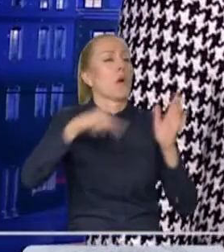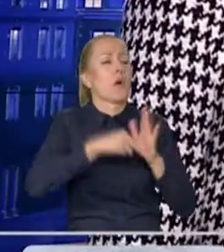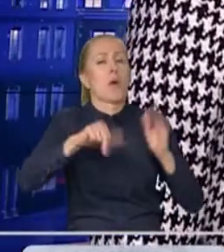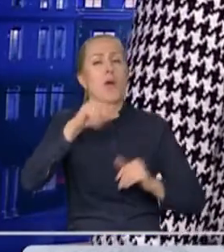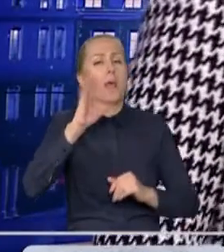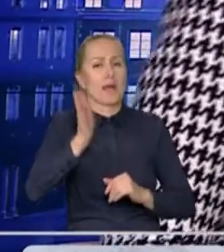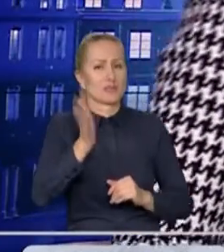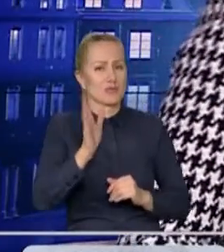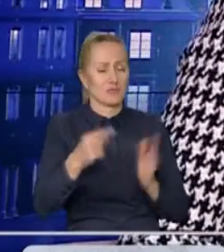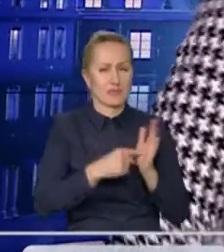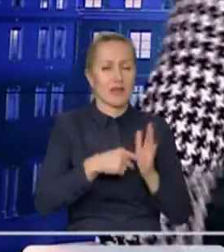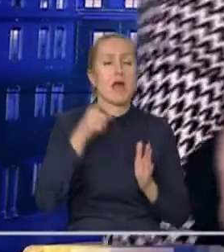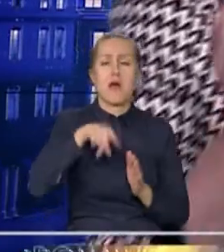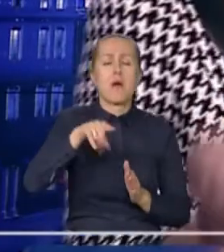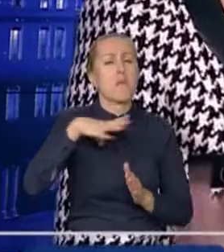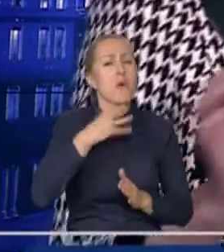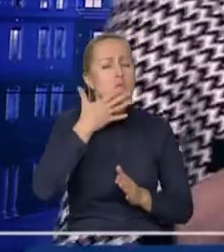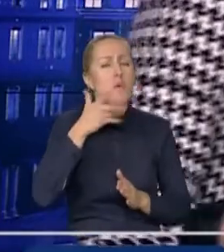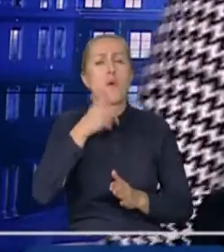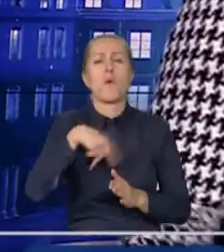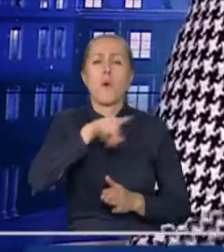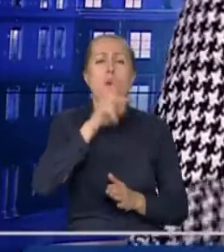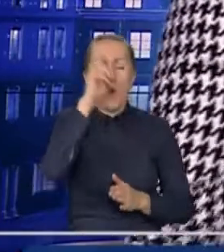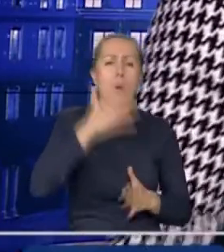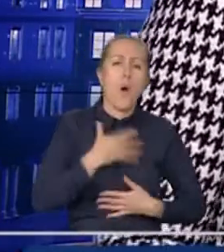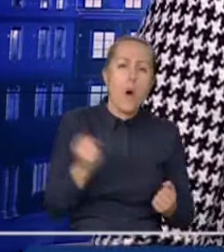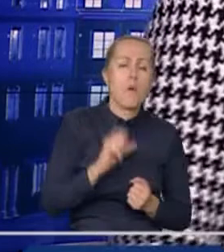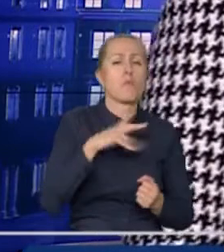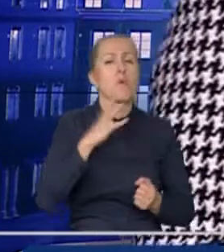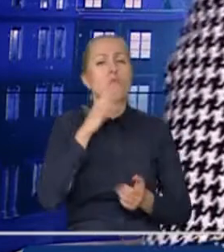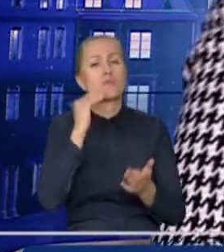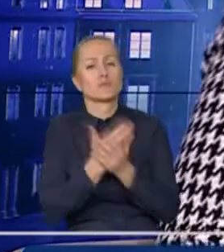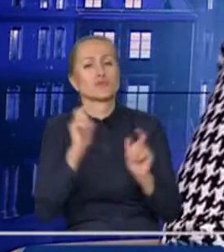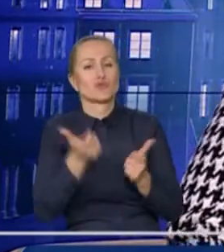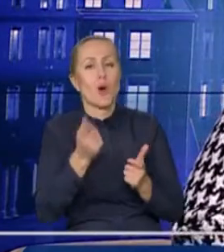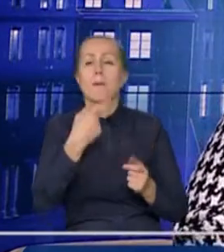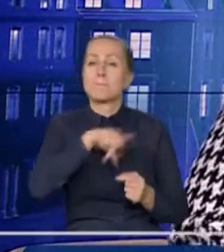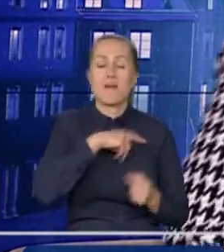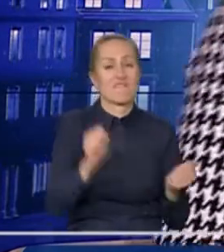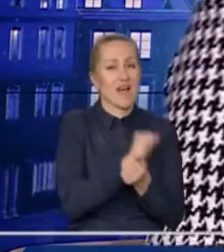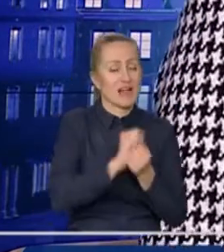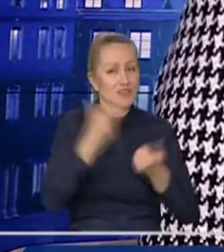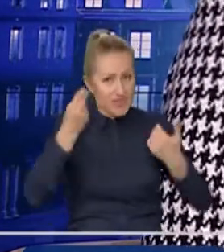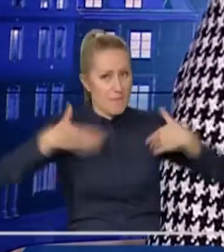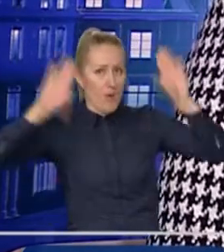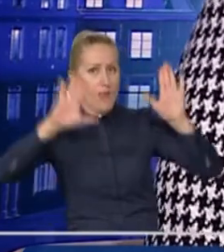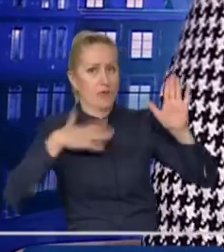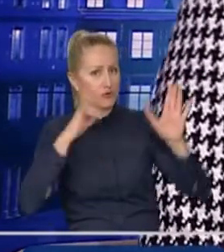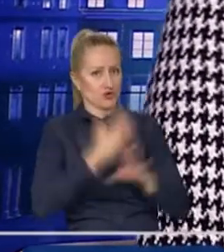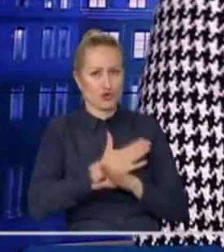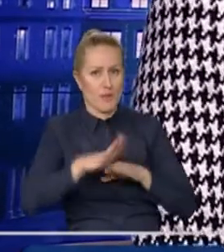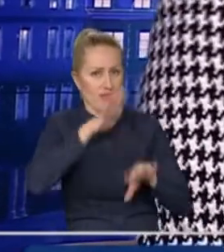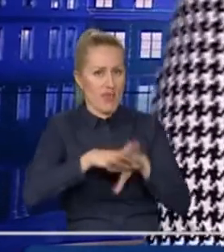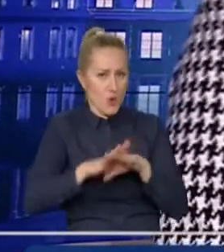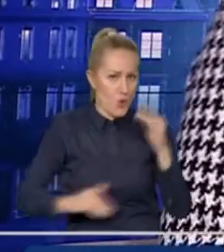bo to jest trochę tak, pan mówi, że się obawiacie, bo ktoś coś powiedział i tak dalej. Ja powtarzam wyraźnie. Walczymy o suwerenność i podmiotowość w